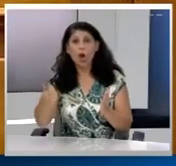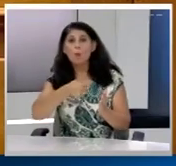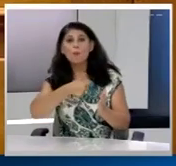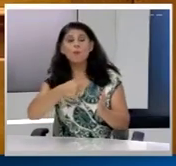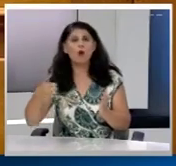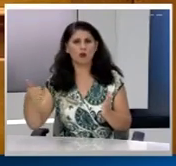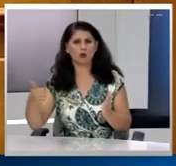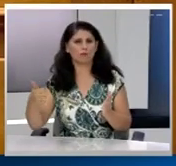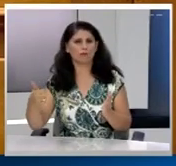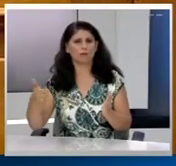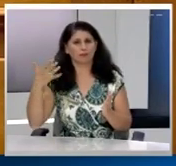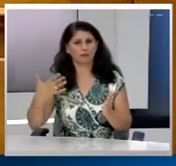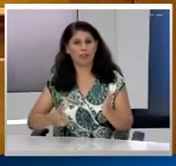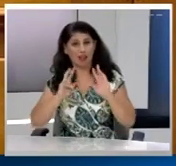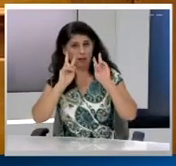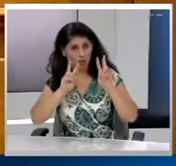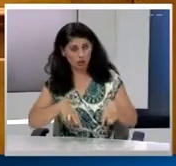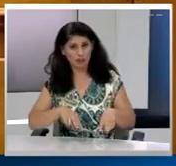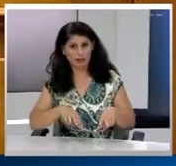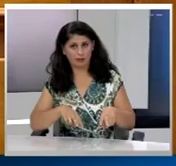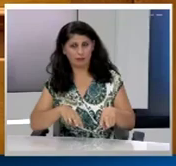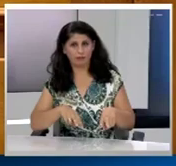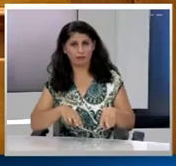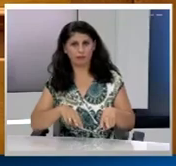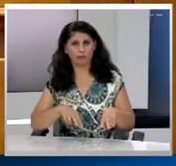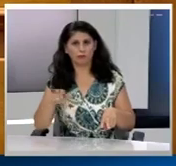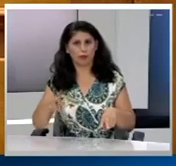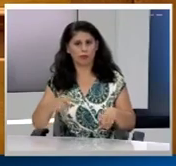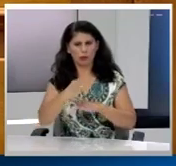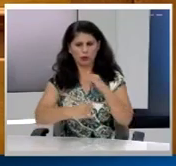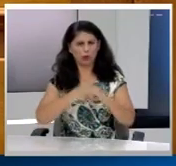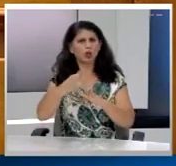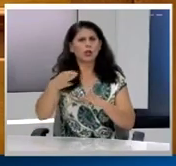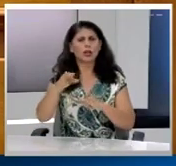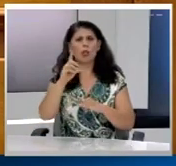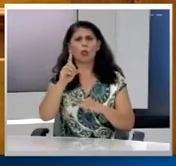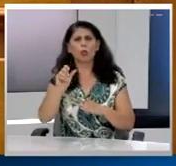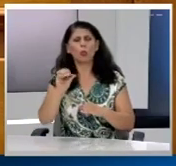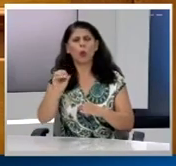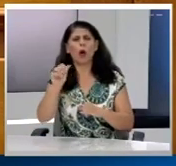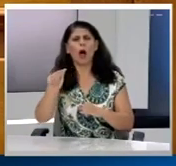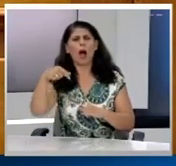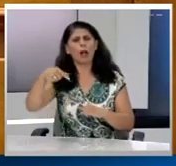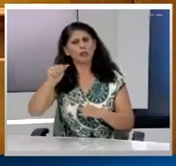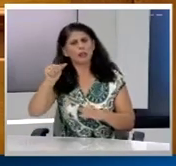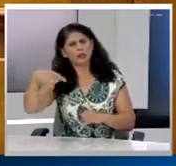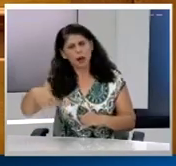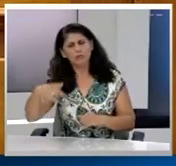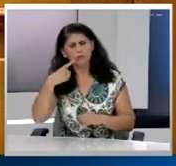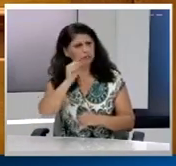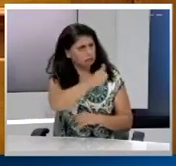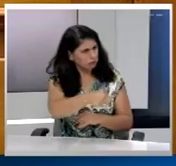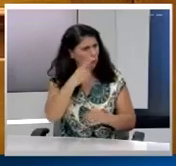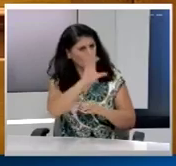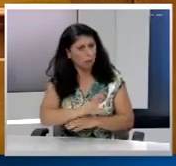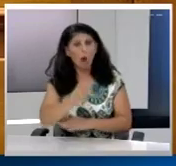μόνο το οποίο έχει αναγνωριστεί από την ιστοσελίδα του ΔΟΑΤΑΠ, δεν είναι, είναι δημόσιο, μπορείτε να το βρείτε κι εσείς.